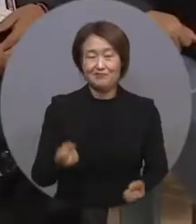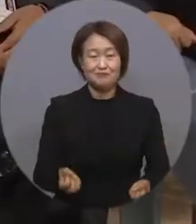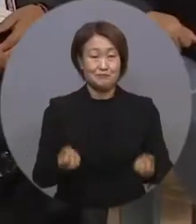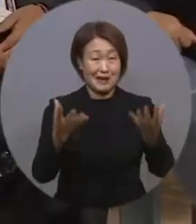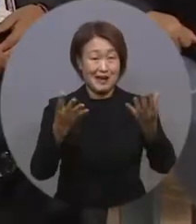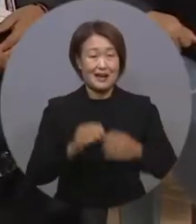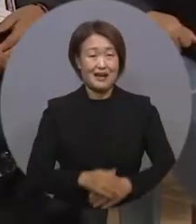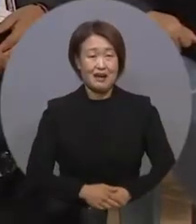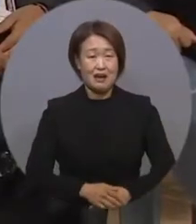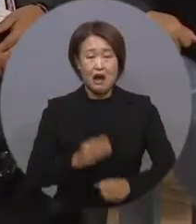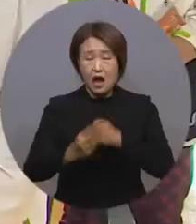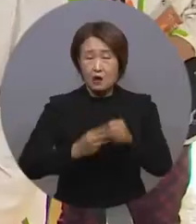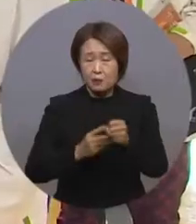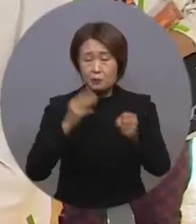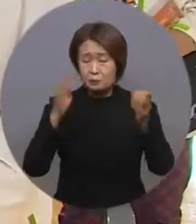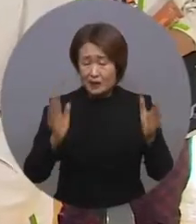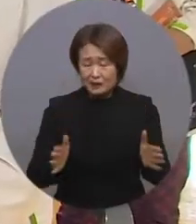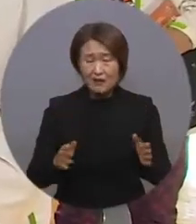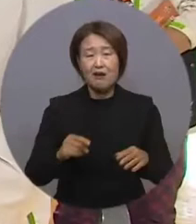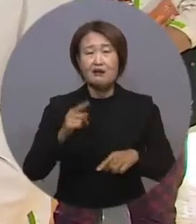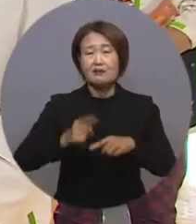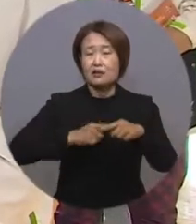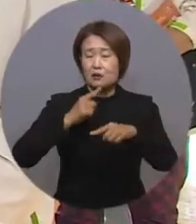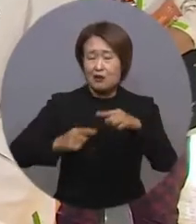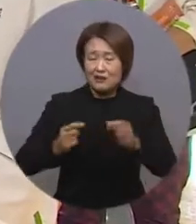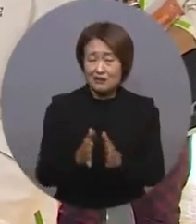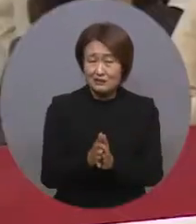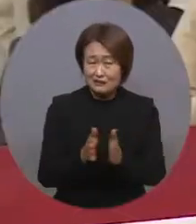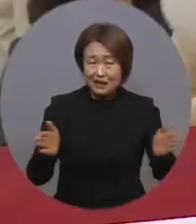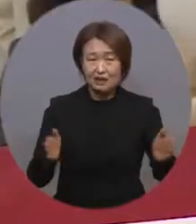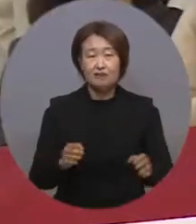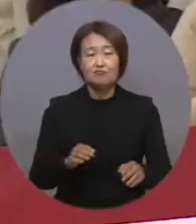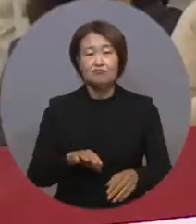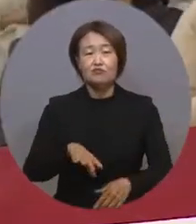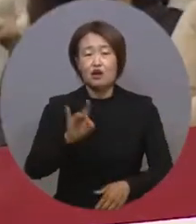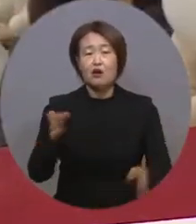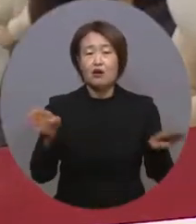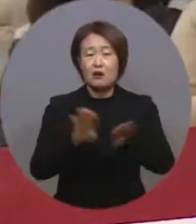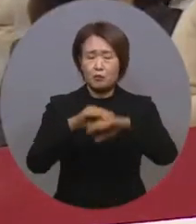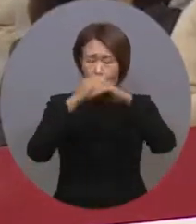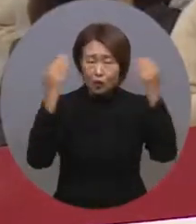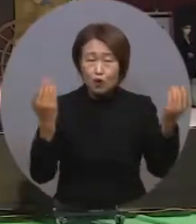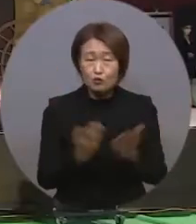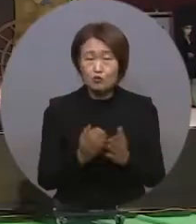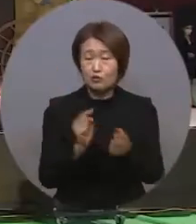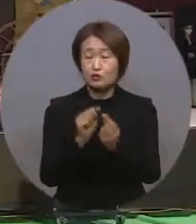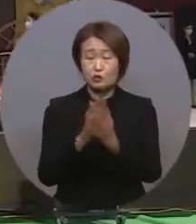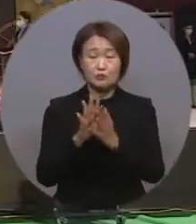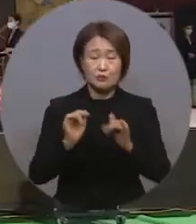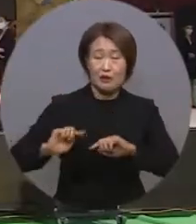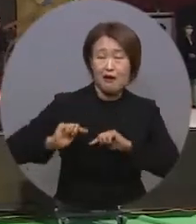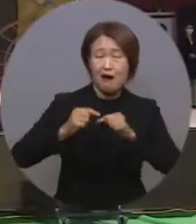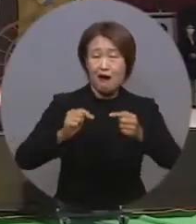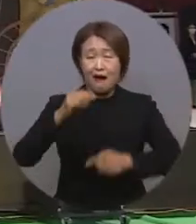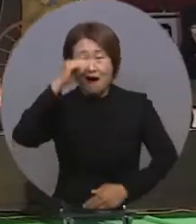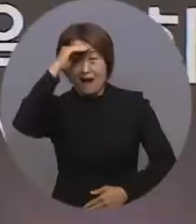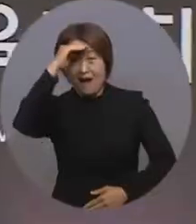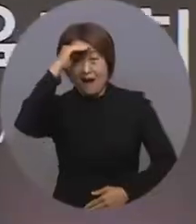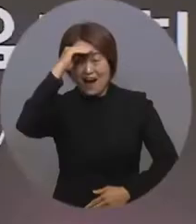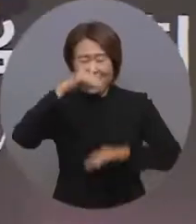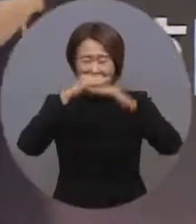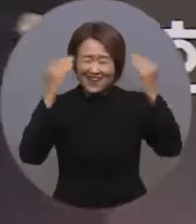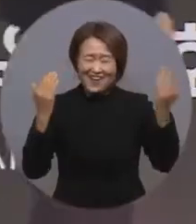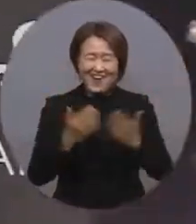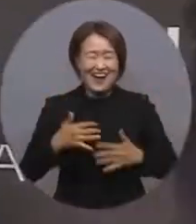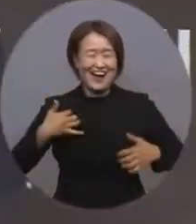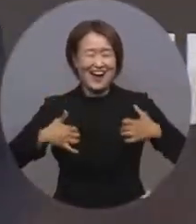만에 정상 운영되는 만큼 개회식과 폐회식을 포함해 경기장 대면 관람이 허용되는 등 모두와 호흡하는 자리로